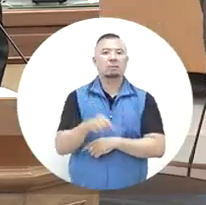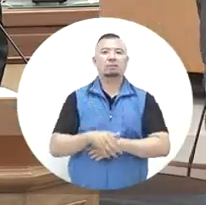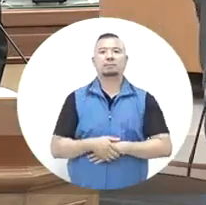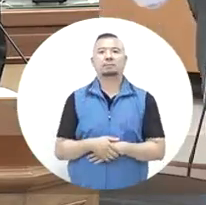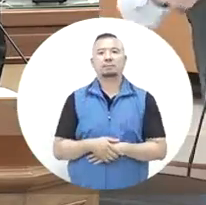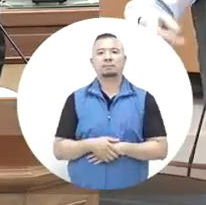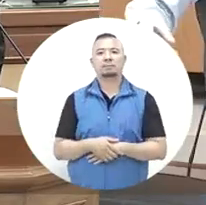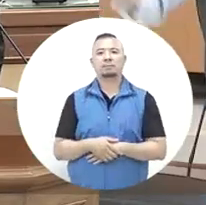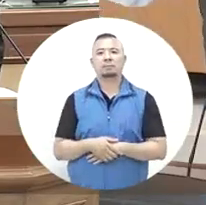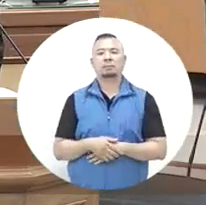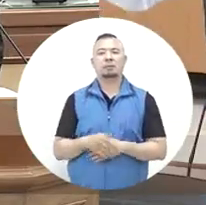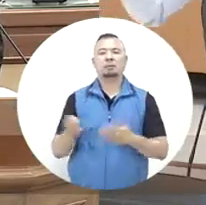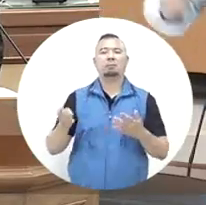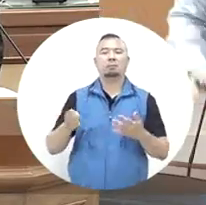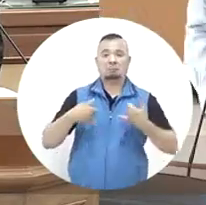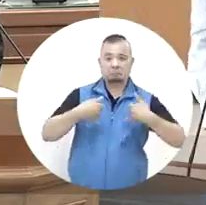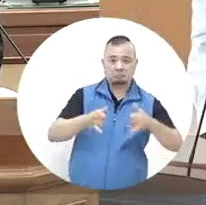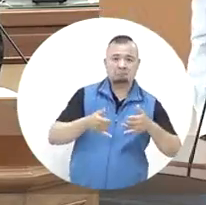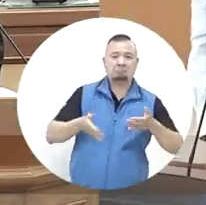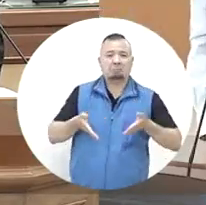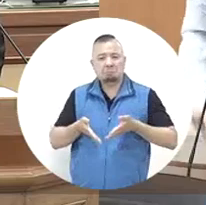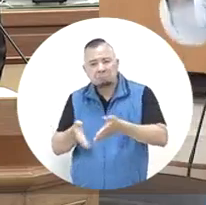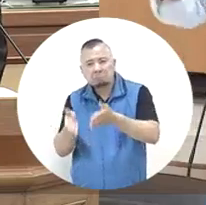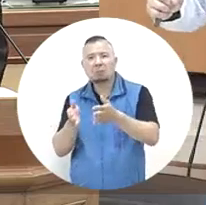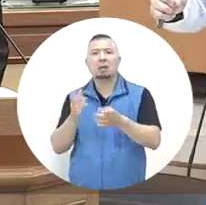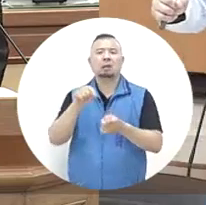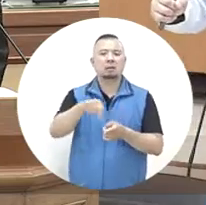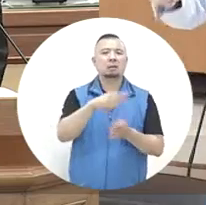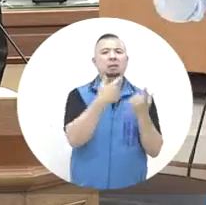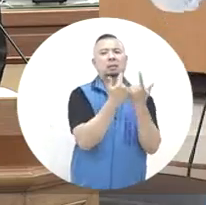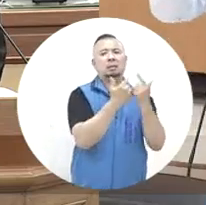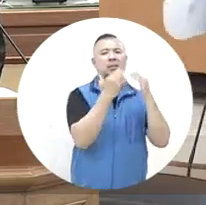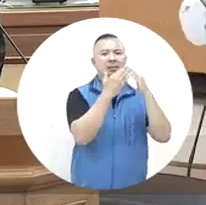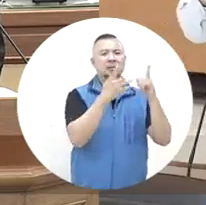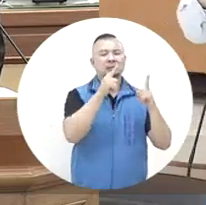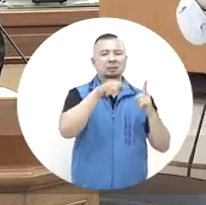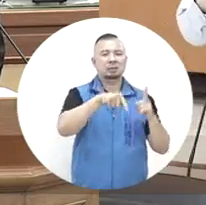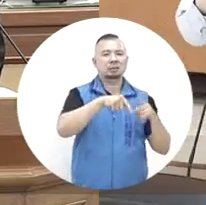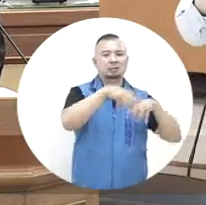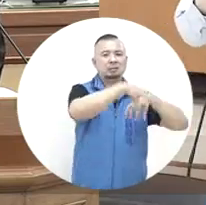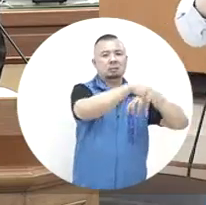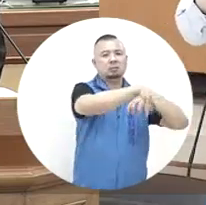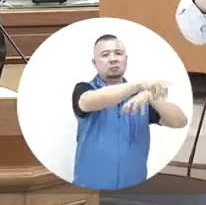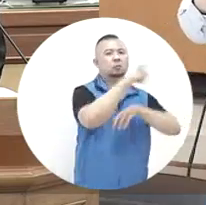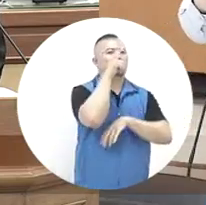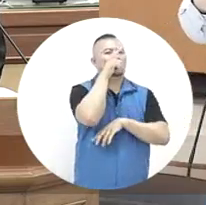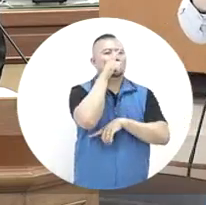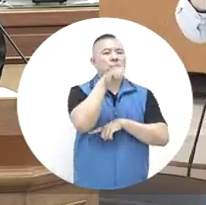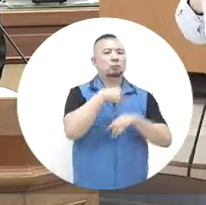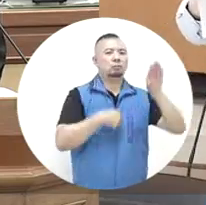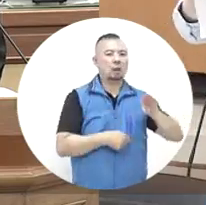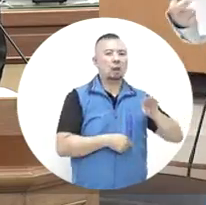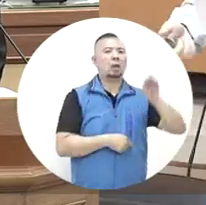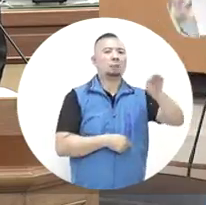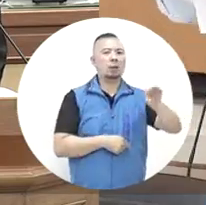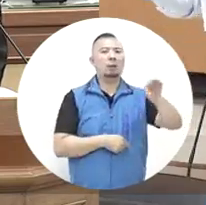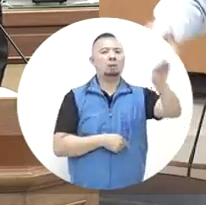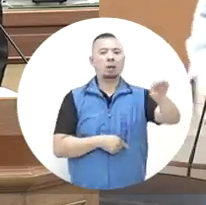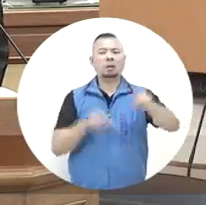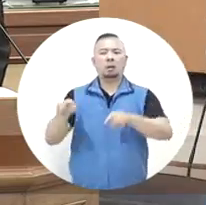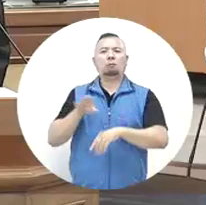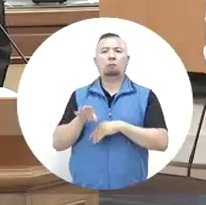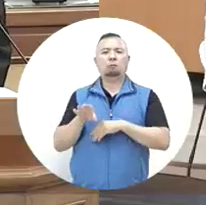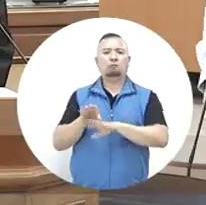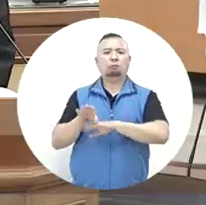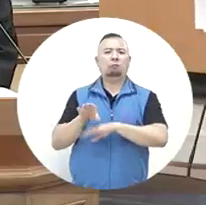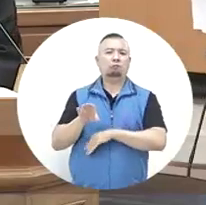大街小巷去收垃圾，不是像他们台北市定点收垃圾。我要讲这个就是说，我们新北市的清洁队员比较辛苦，哦，啊，可是我们的福